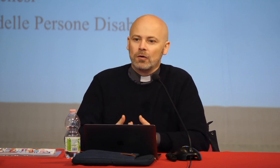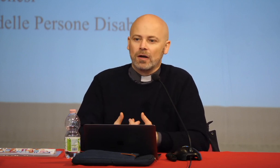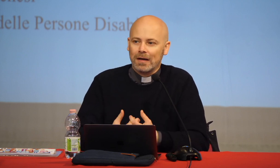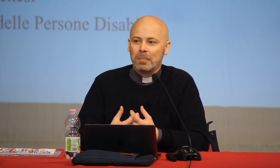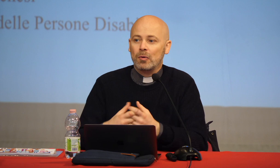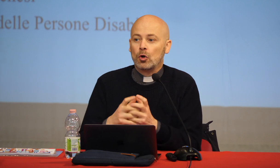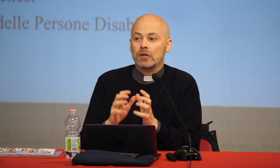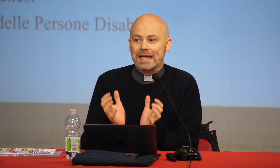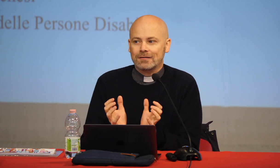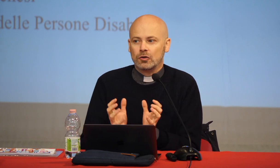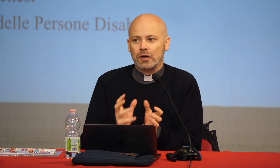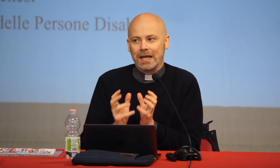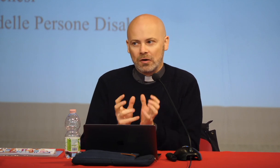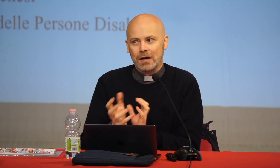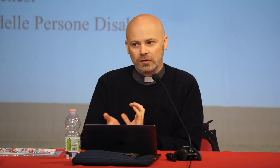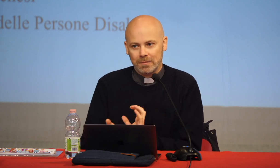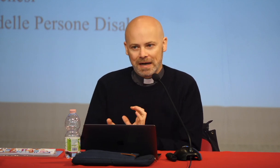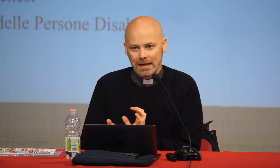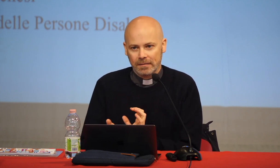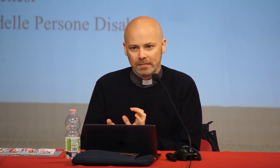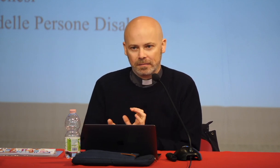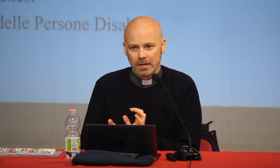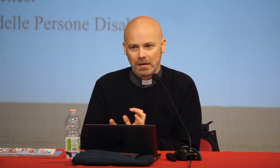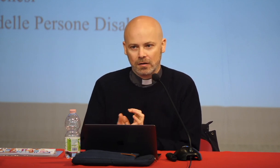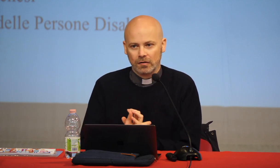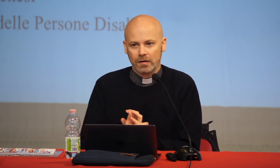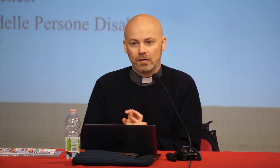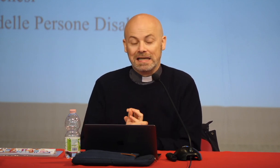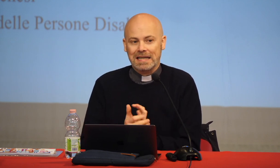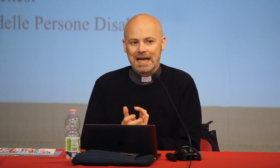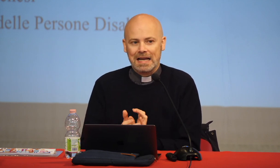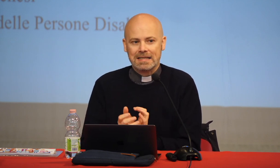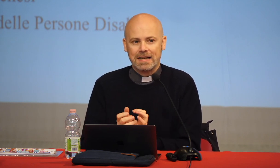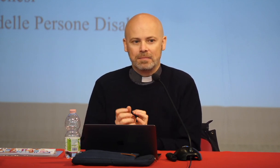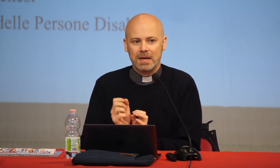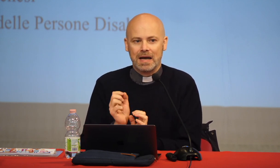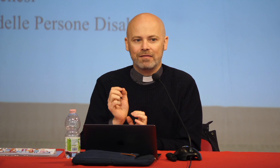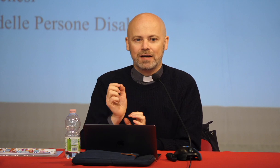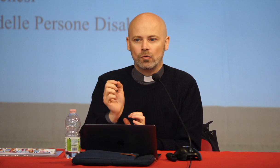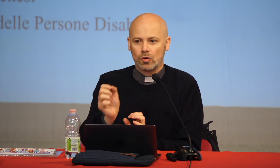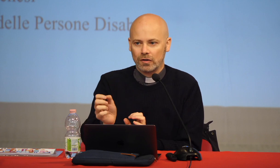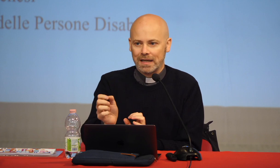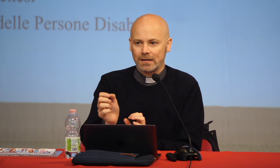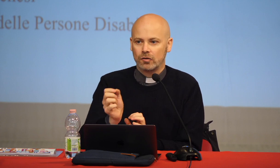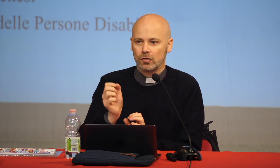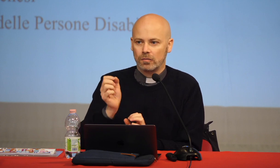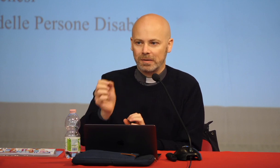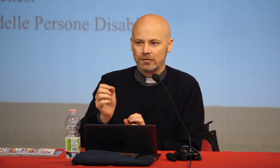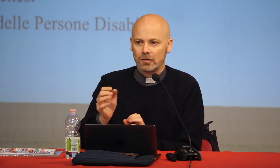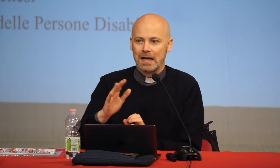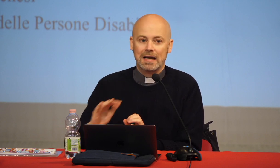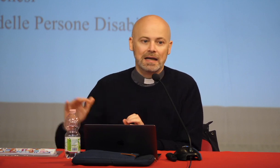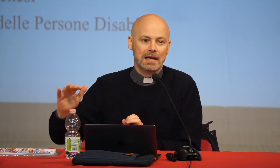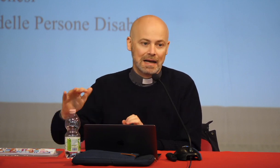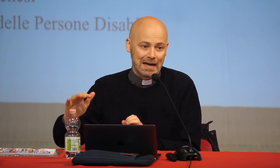è chiaro che è proprio il contesto che non è ottimale per quella cosa no L'ideale sarebbe avere un contatto